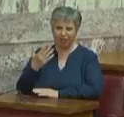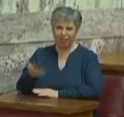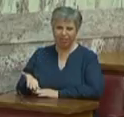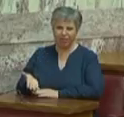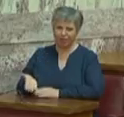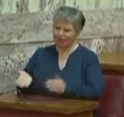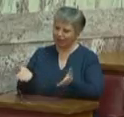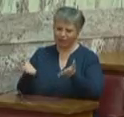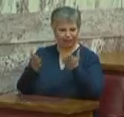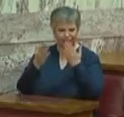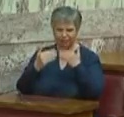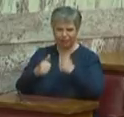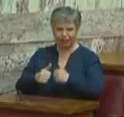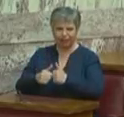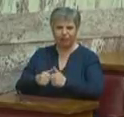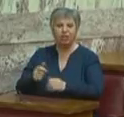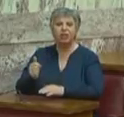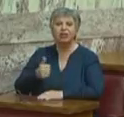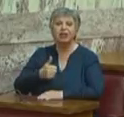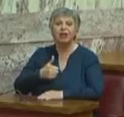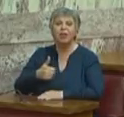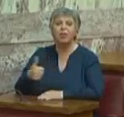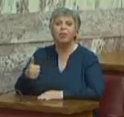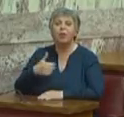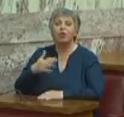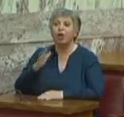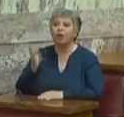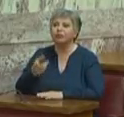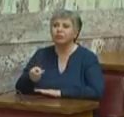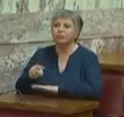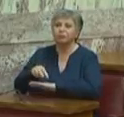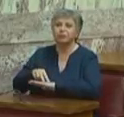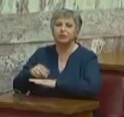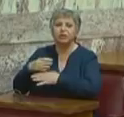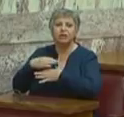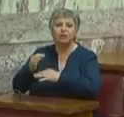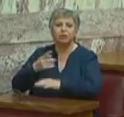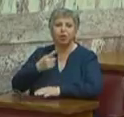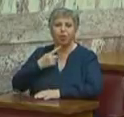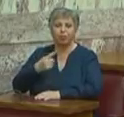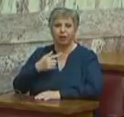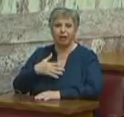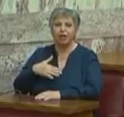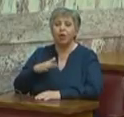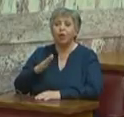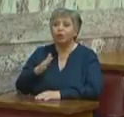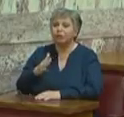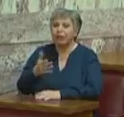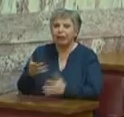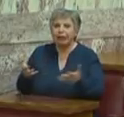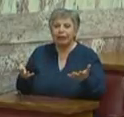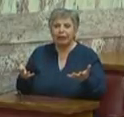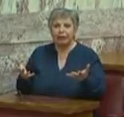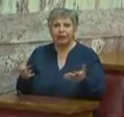που εκφωνεί για το πρόγραμμα του κόμματός του, αλλά ούτε και για πραγματικά γεγονότα. Λοιπόν, κυρίες και κύριοι